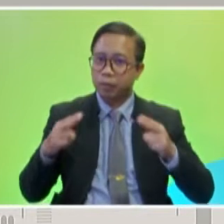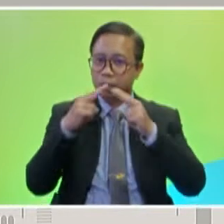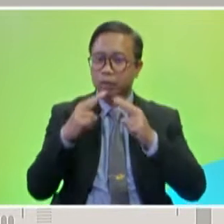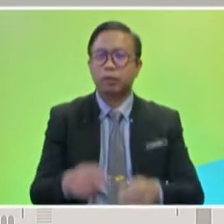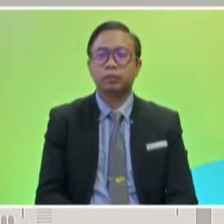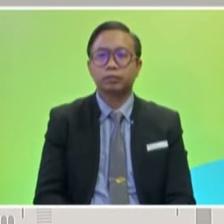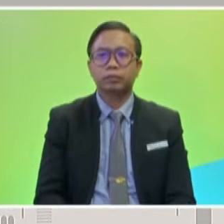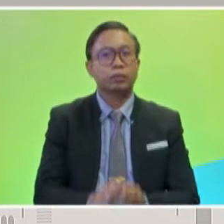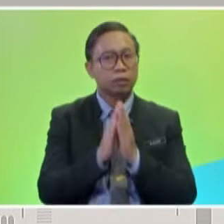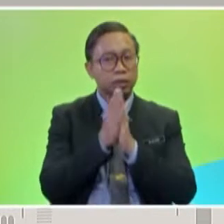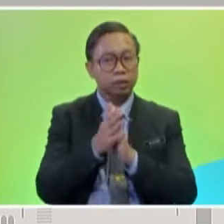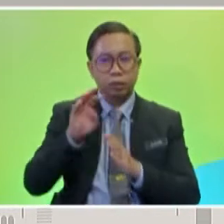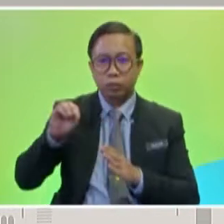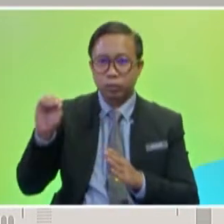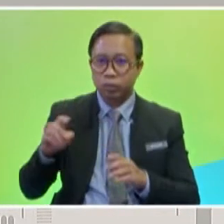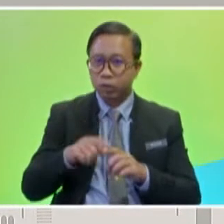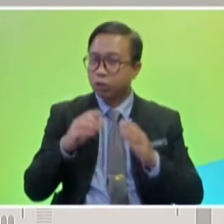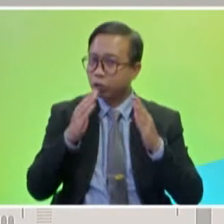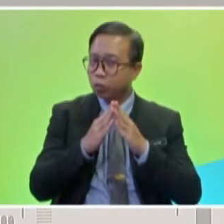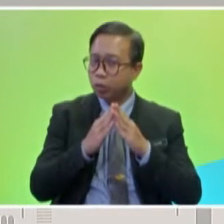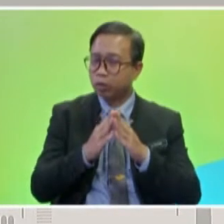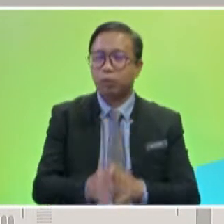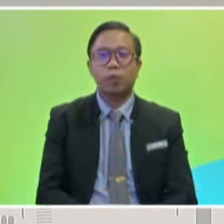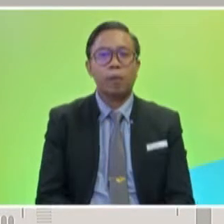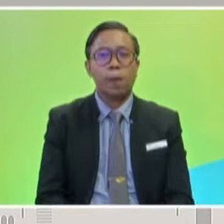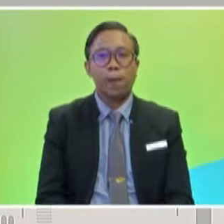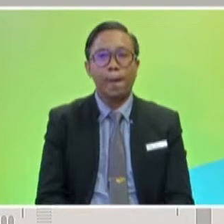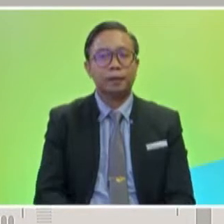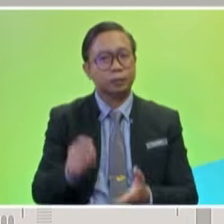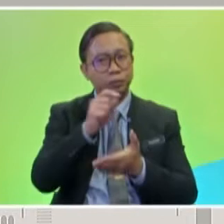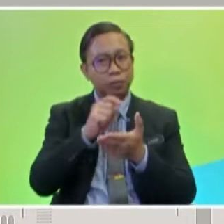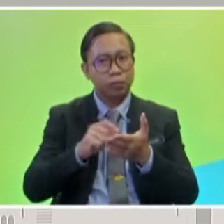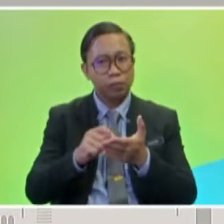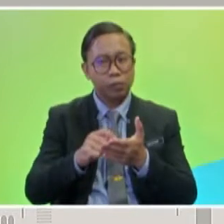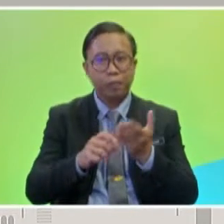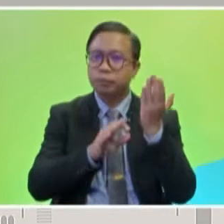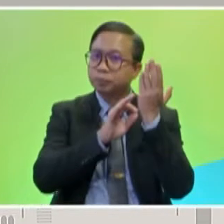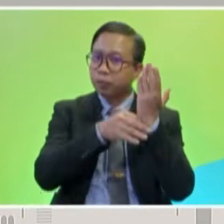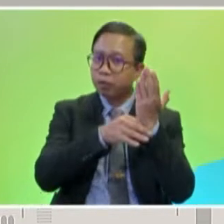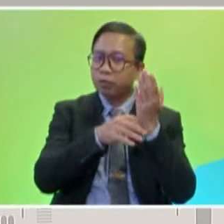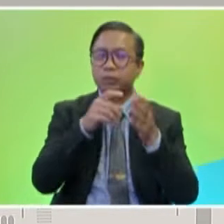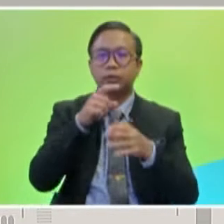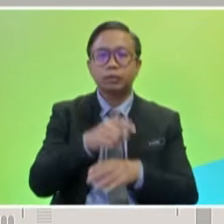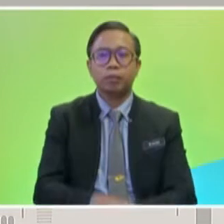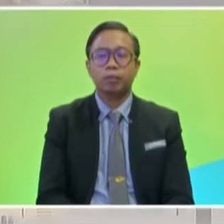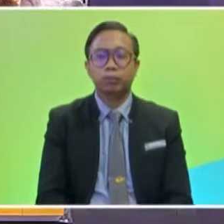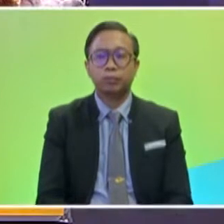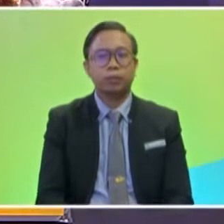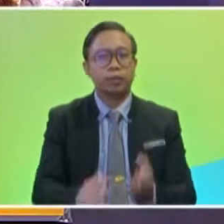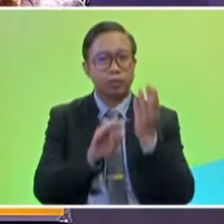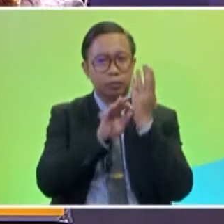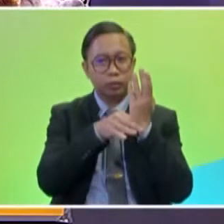jadinya murid-murid di rumah juga perlu aja kalau ketulis enggak lahiriah Fatur GYA dipinta judila